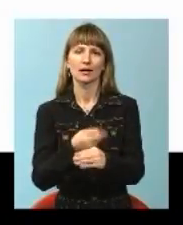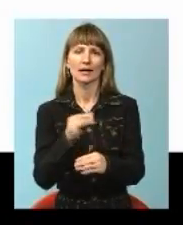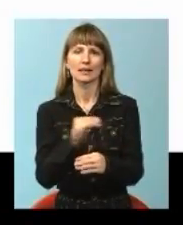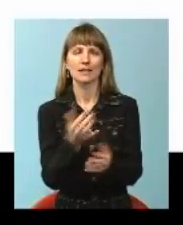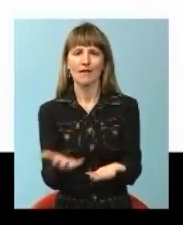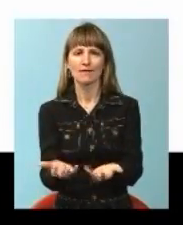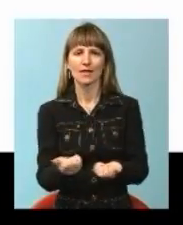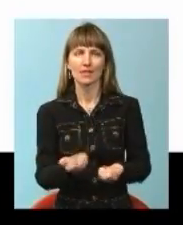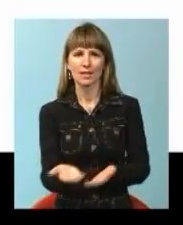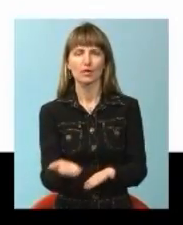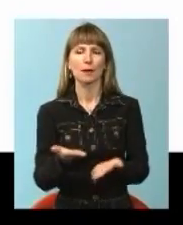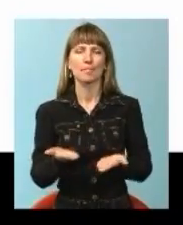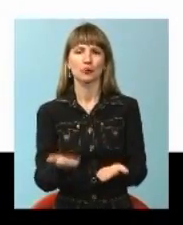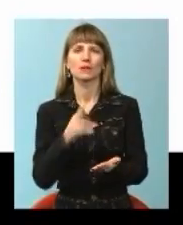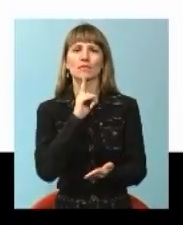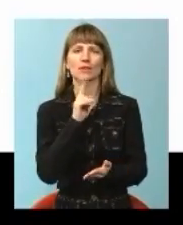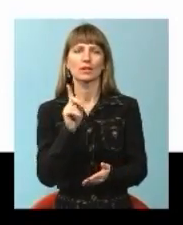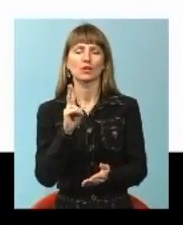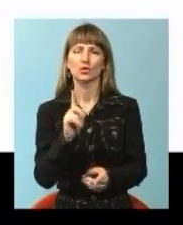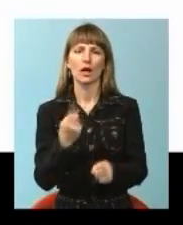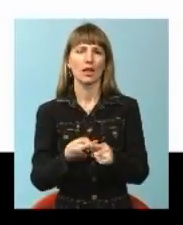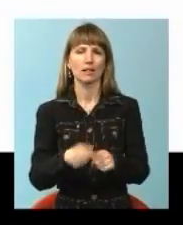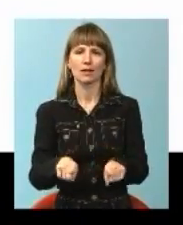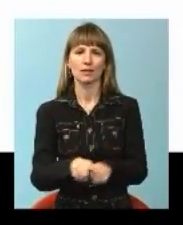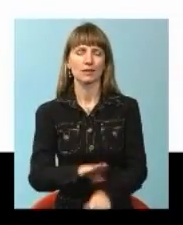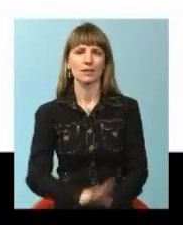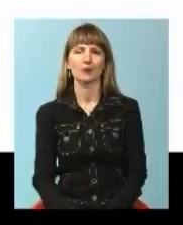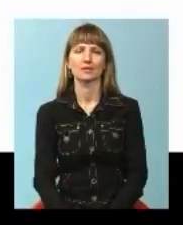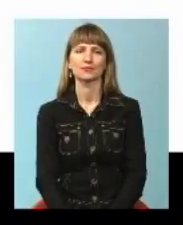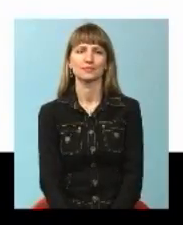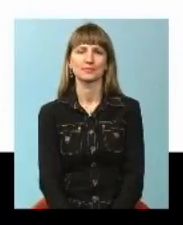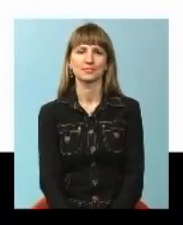печі, незважаючи на те, що це не так.